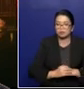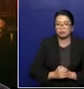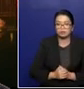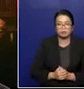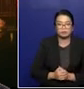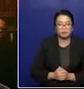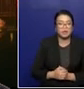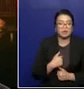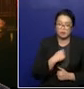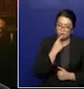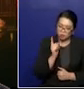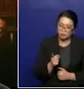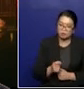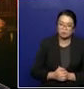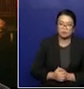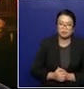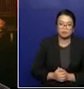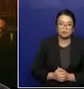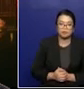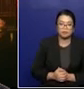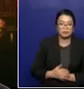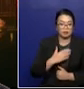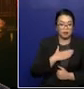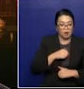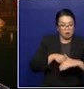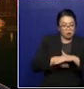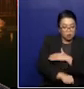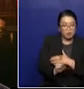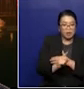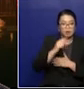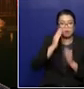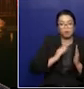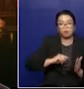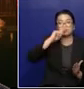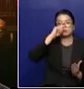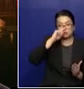นี่พูดจริงๆฮะเราเกิดเป็นคนไทยนะฮะ